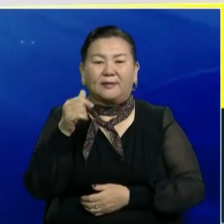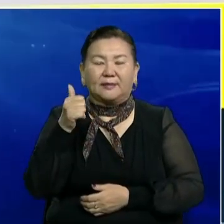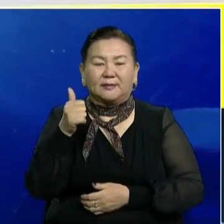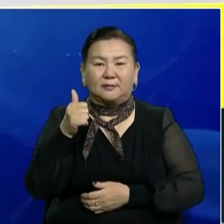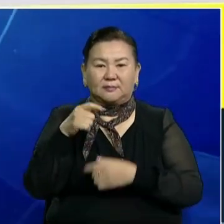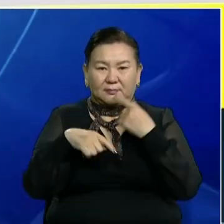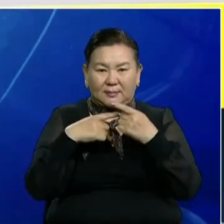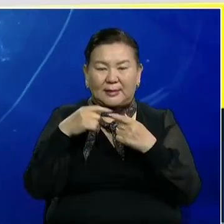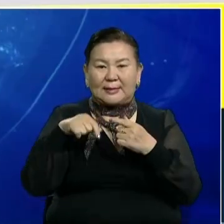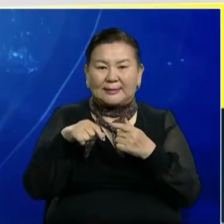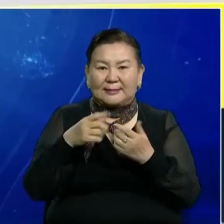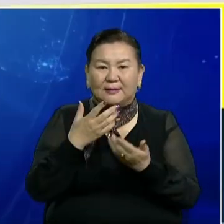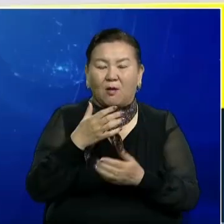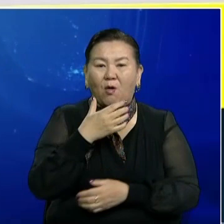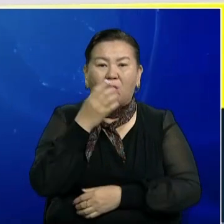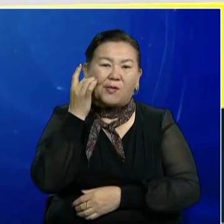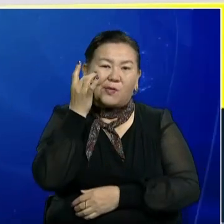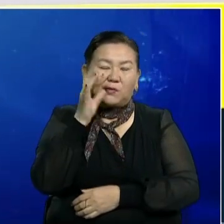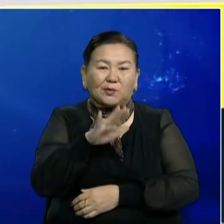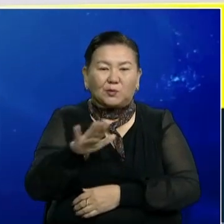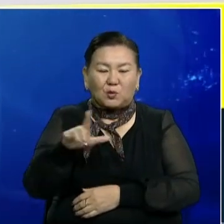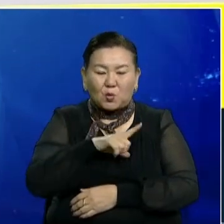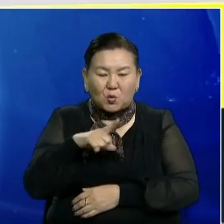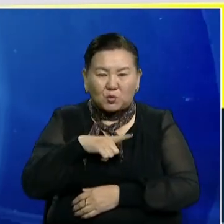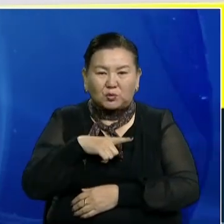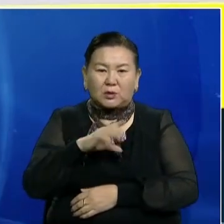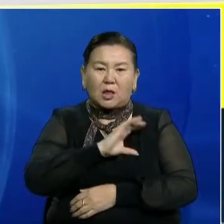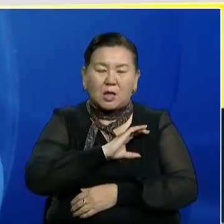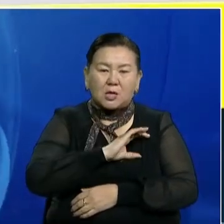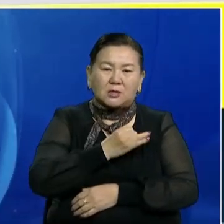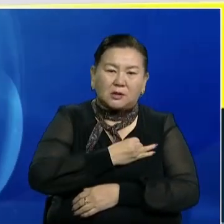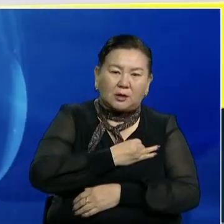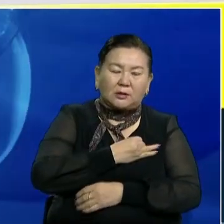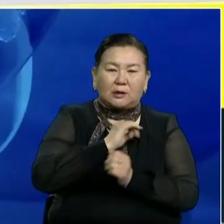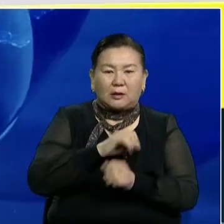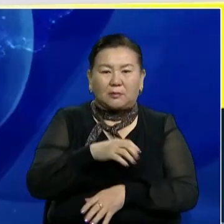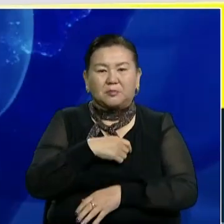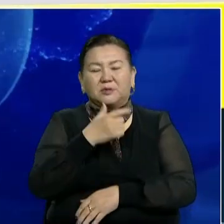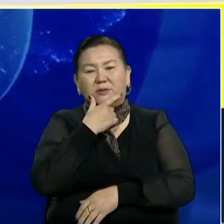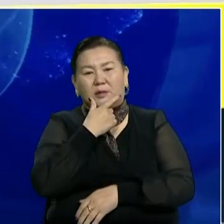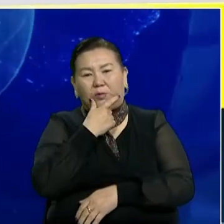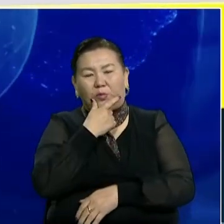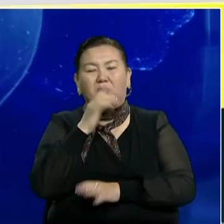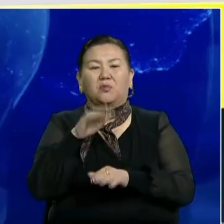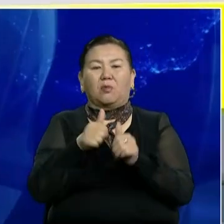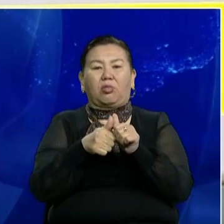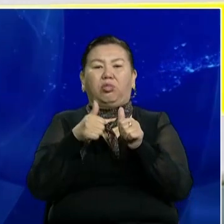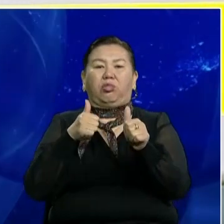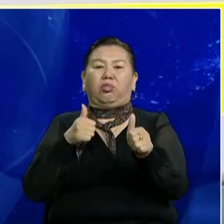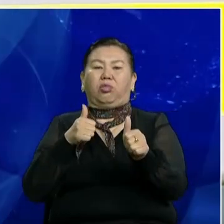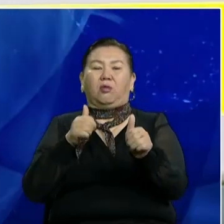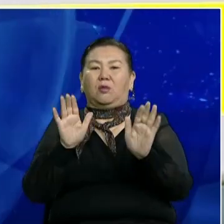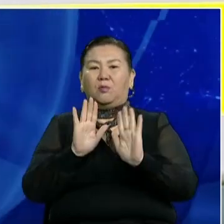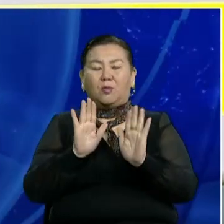Энэ маягаас болоод хүүхд нь одоо ингээд өөрөө хэтгэлэг алдаад зүгээр ингээд ер нь би чадахгүй юм чин дээ би хаашаа байж ий би эндээ байж